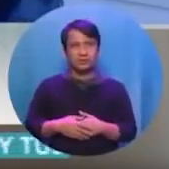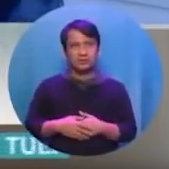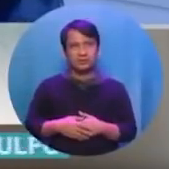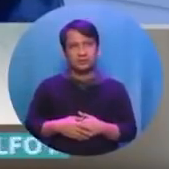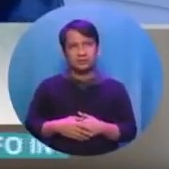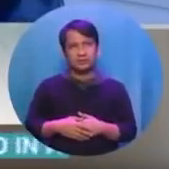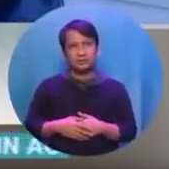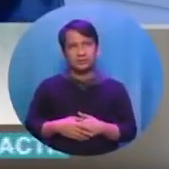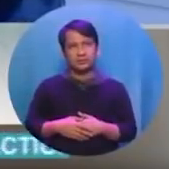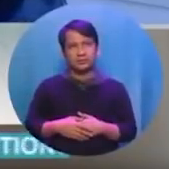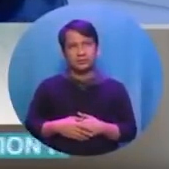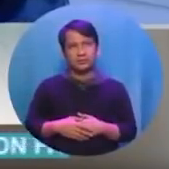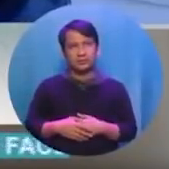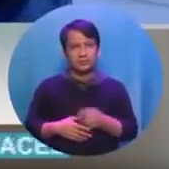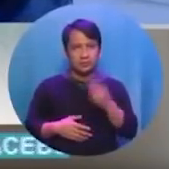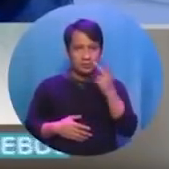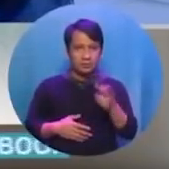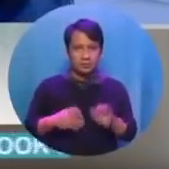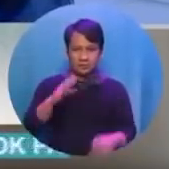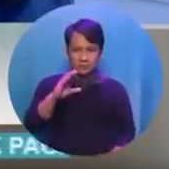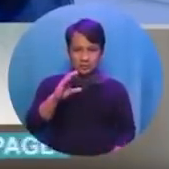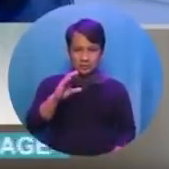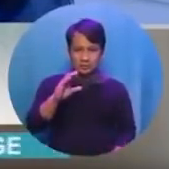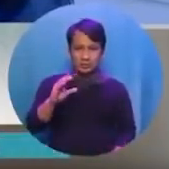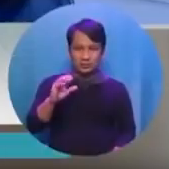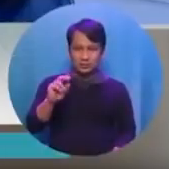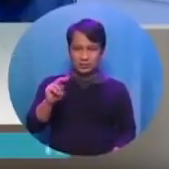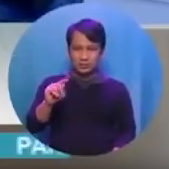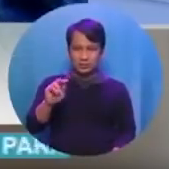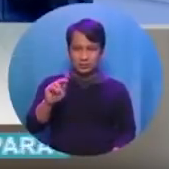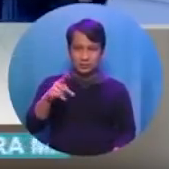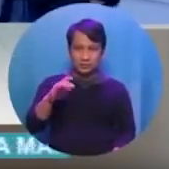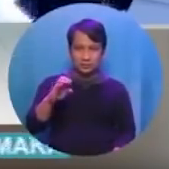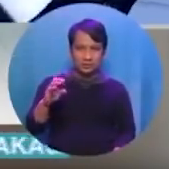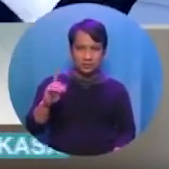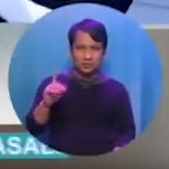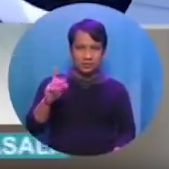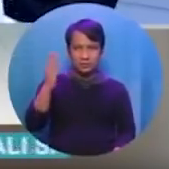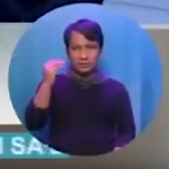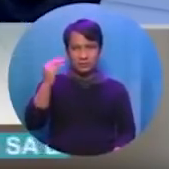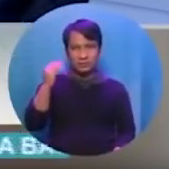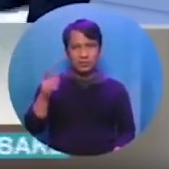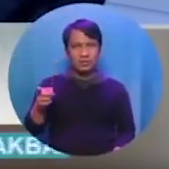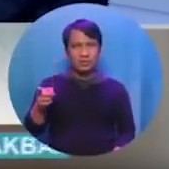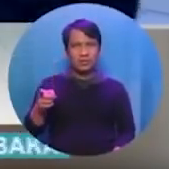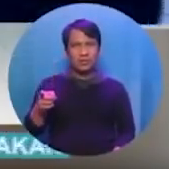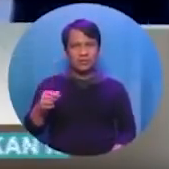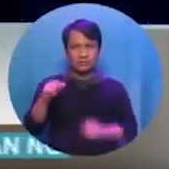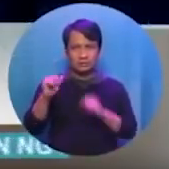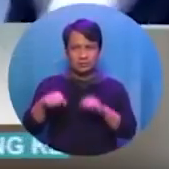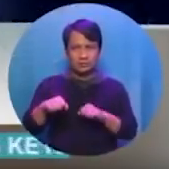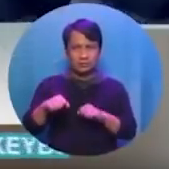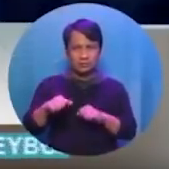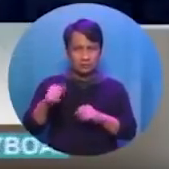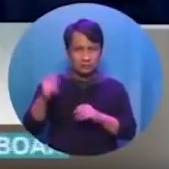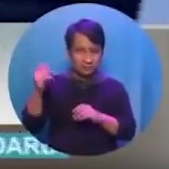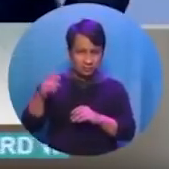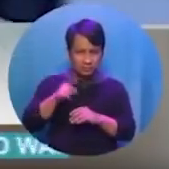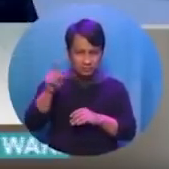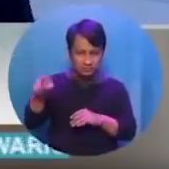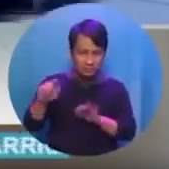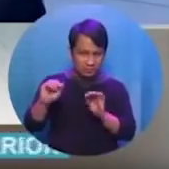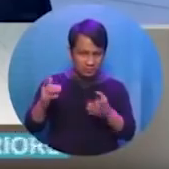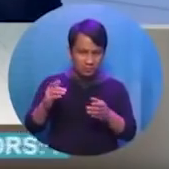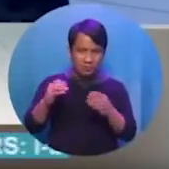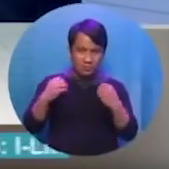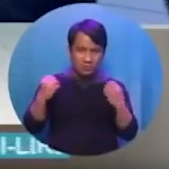Wala po, pero meron po yung centipede. Centipede. Bakit po walang ahas? Kaya ibig sabihin, pwede ka pumunta sa kagubatan, maggulong-gulong ka dyan,